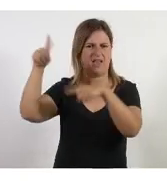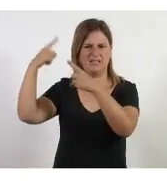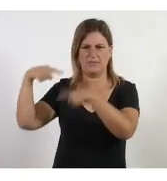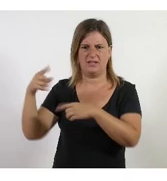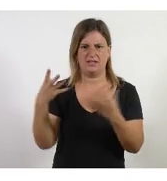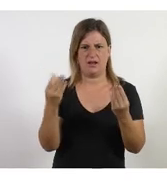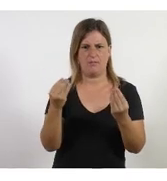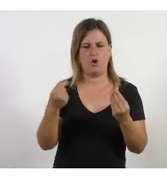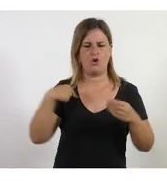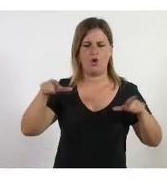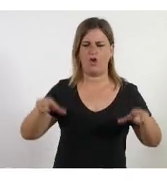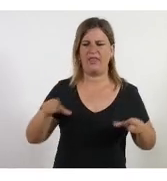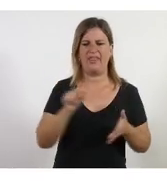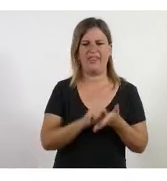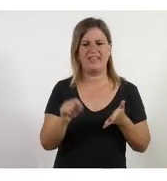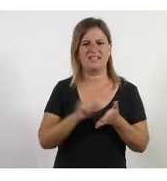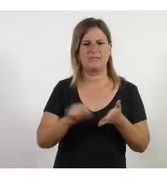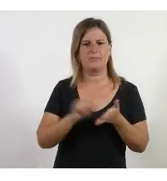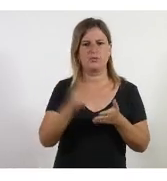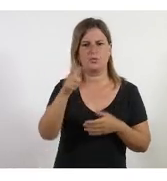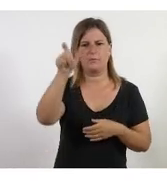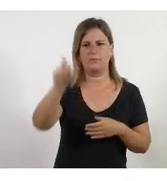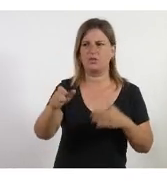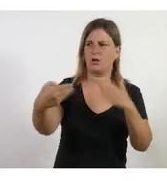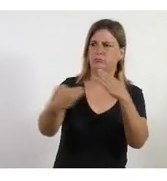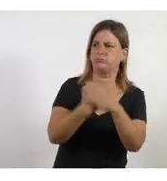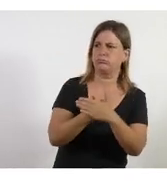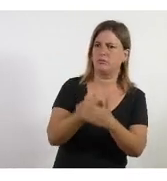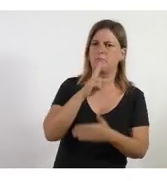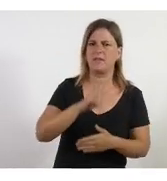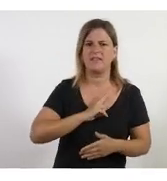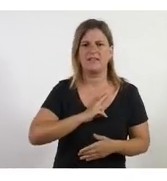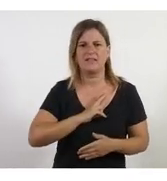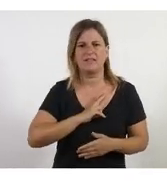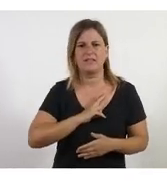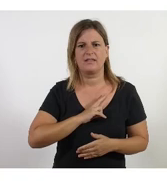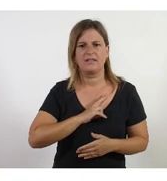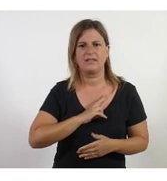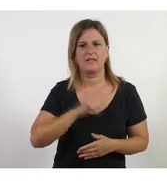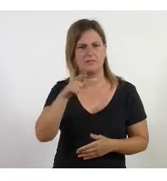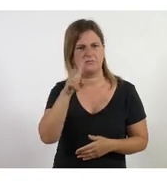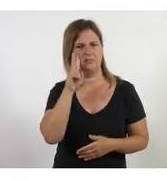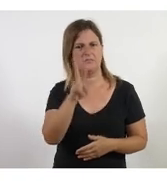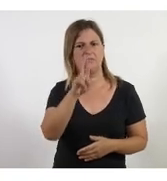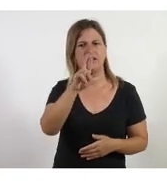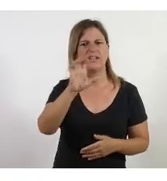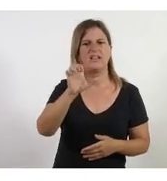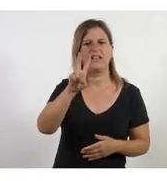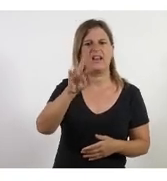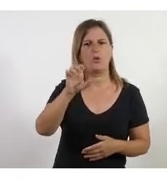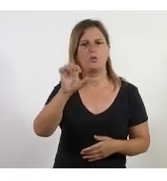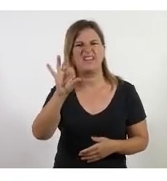meu despatx i una persona va entrar i em diu, Mercè, has vist els Reuters o Bloomberg?